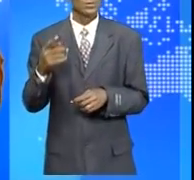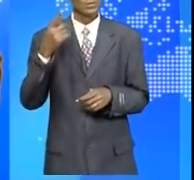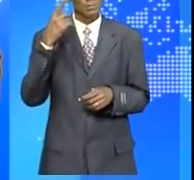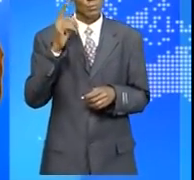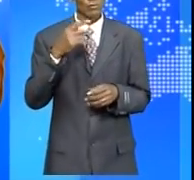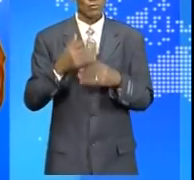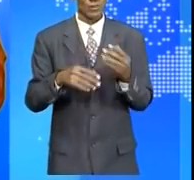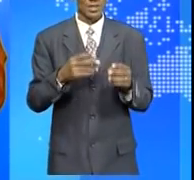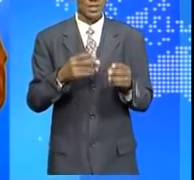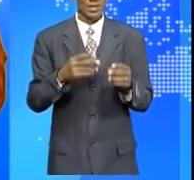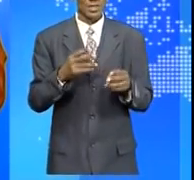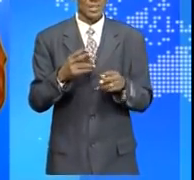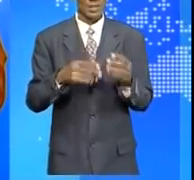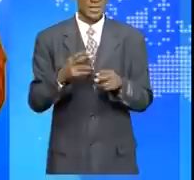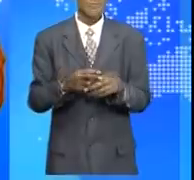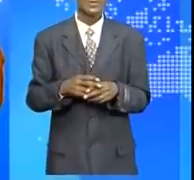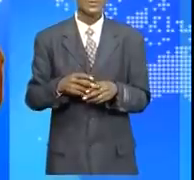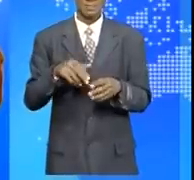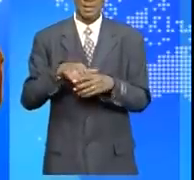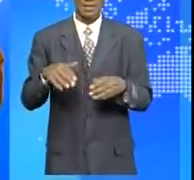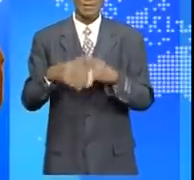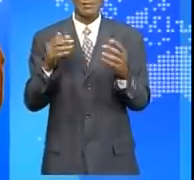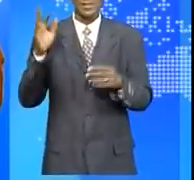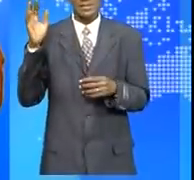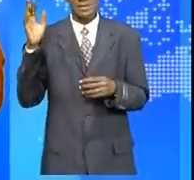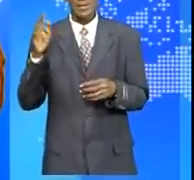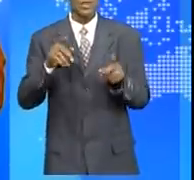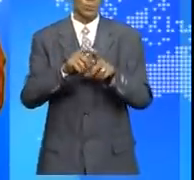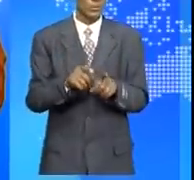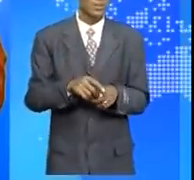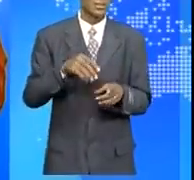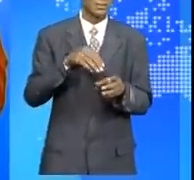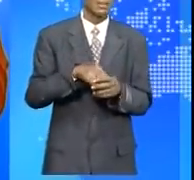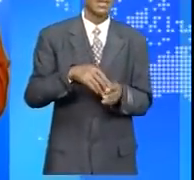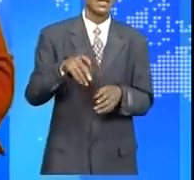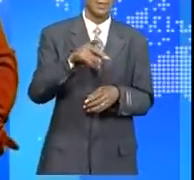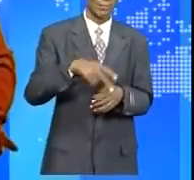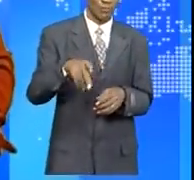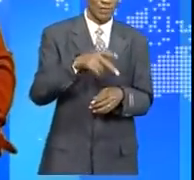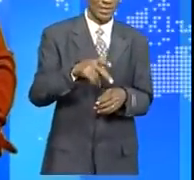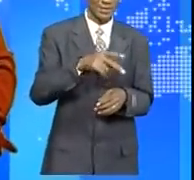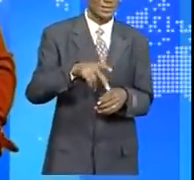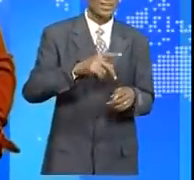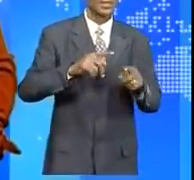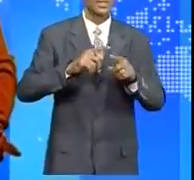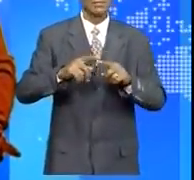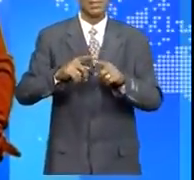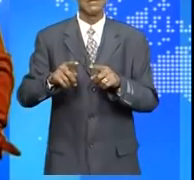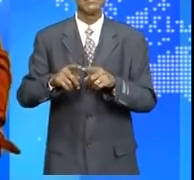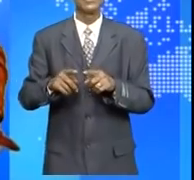Onoyashuyaka, coordonnateur de la cellule du climat des affaires au cabinet, décédé le mercredi